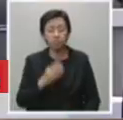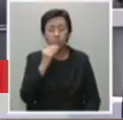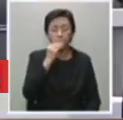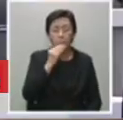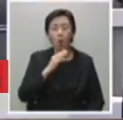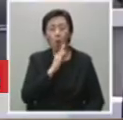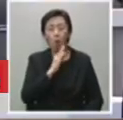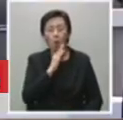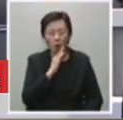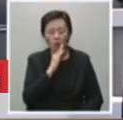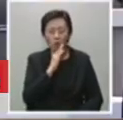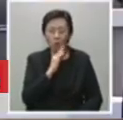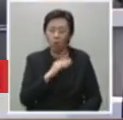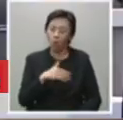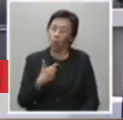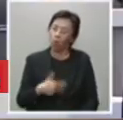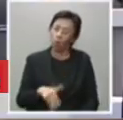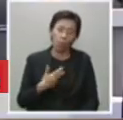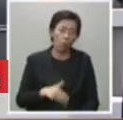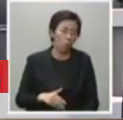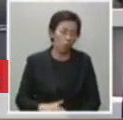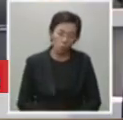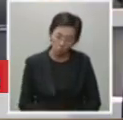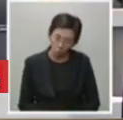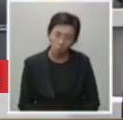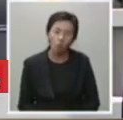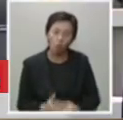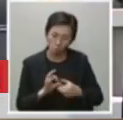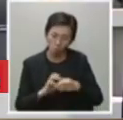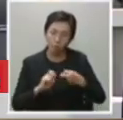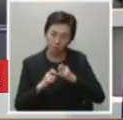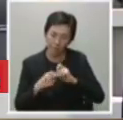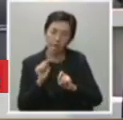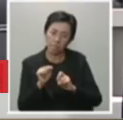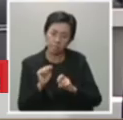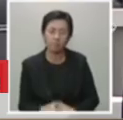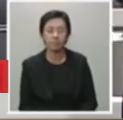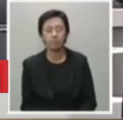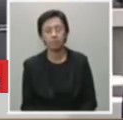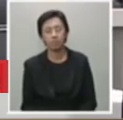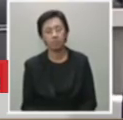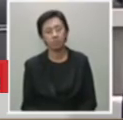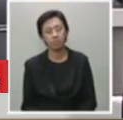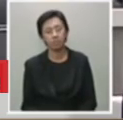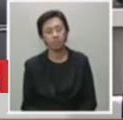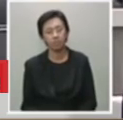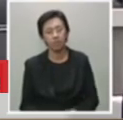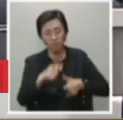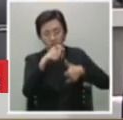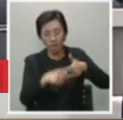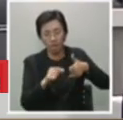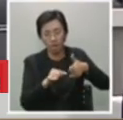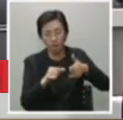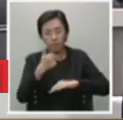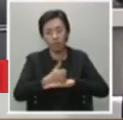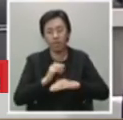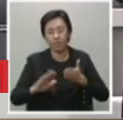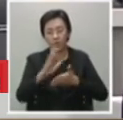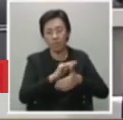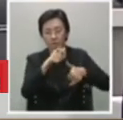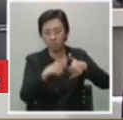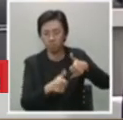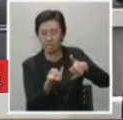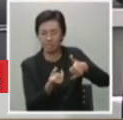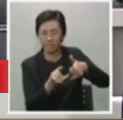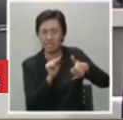นอันนี้อันตรายมากสำหรับประเทศไทยนะครับนี่ไปสอดรับกับจริยธรรมของท่านผู้นำประเทศครับผ